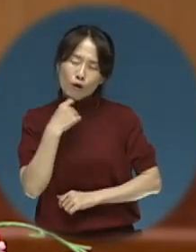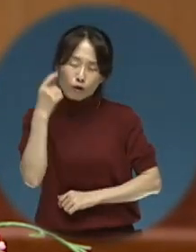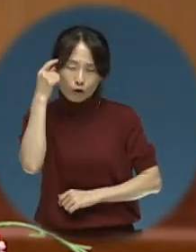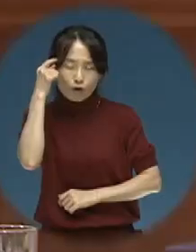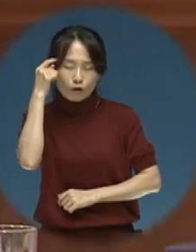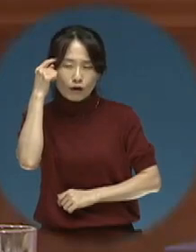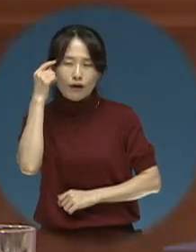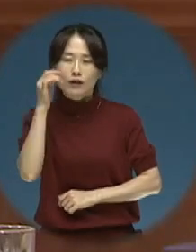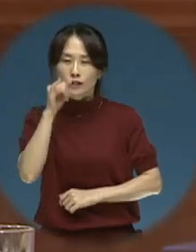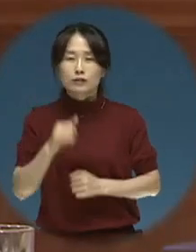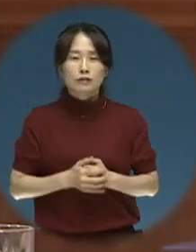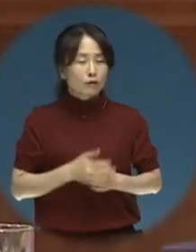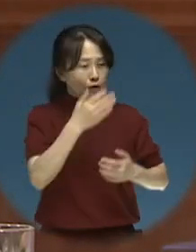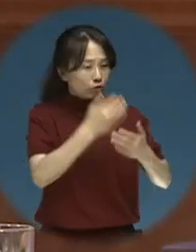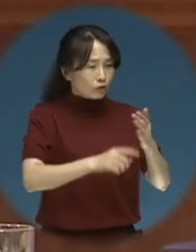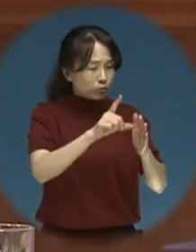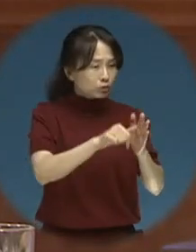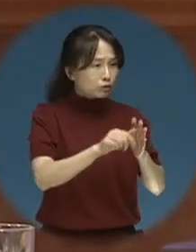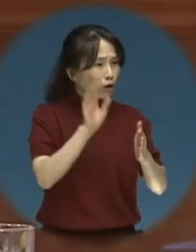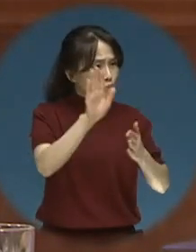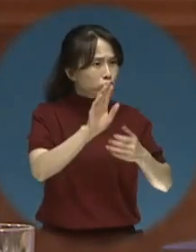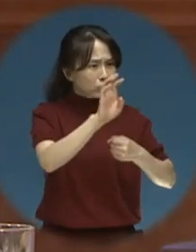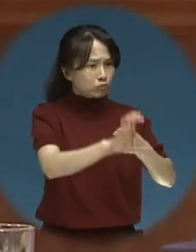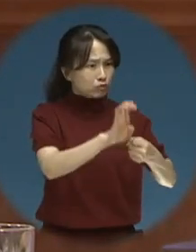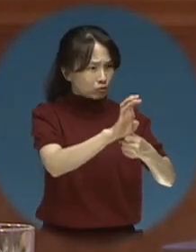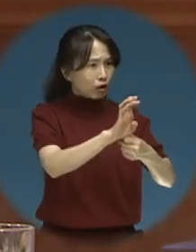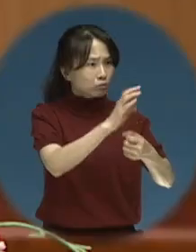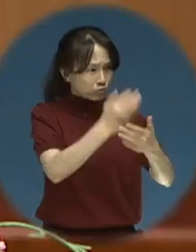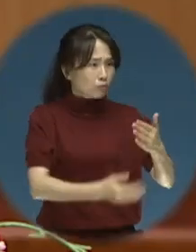하고요. 남은 네. 시간 앞으로 한 40년 남았는데요.